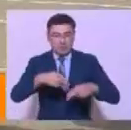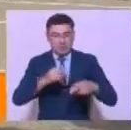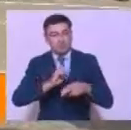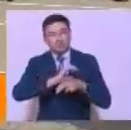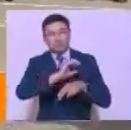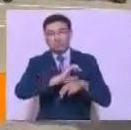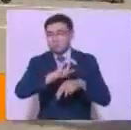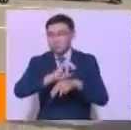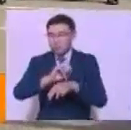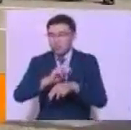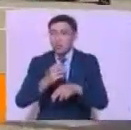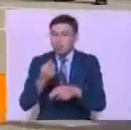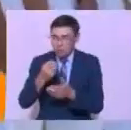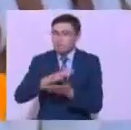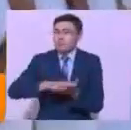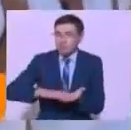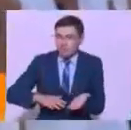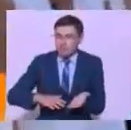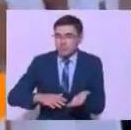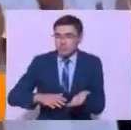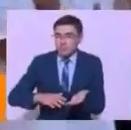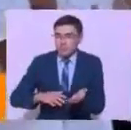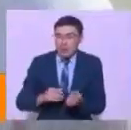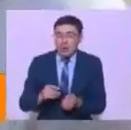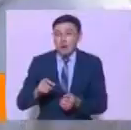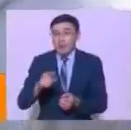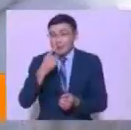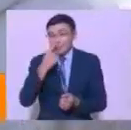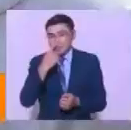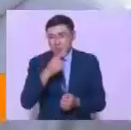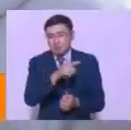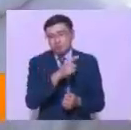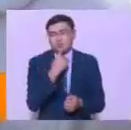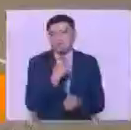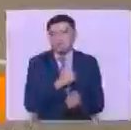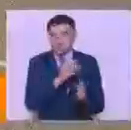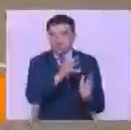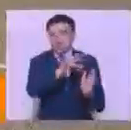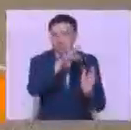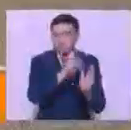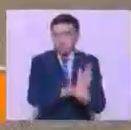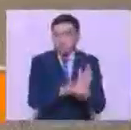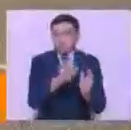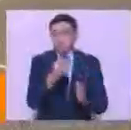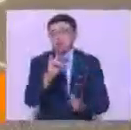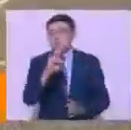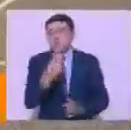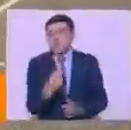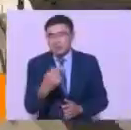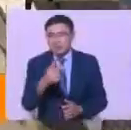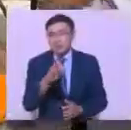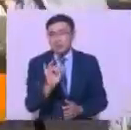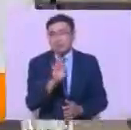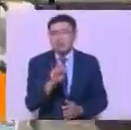Республики Казахстан продолжается. Вскоре часть из них наполнит ряды вооруженных сил Казахстана и Национальной гвардии. Всего в рамках